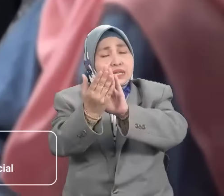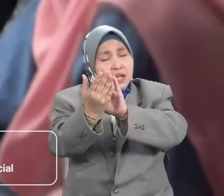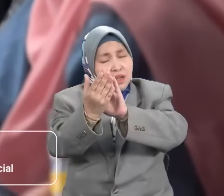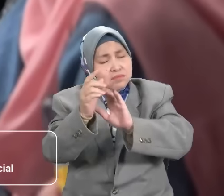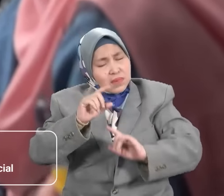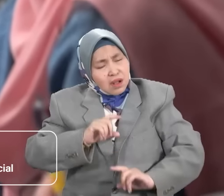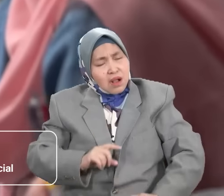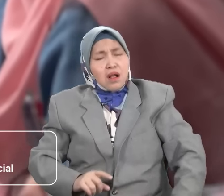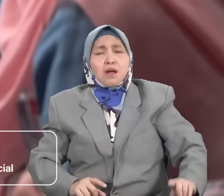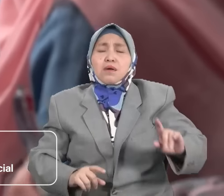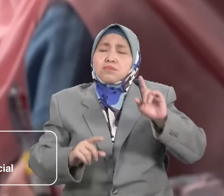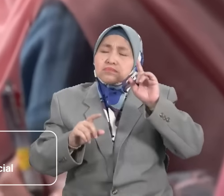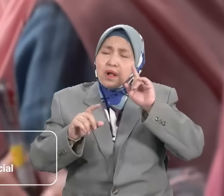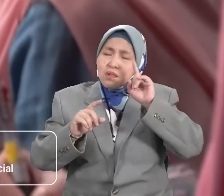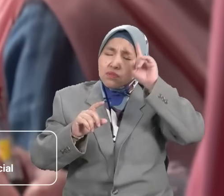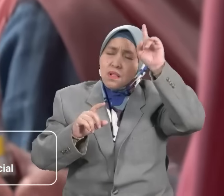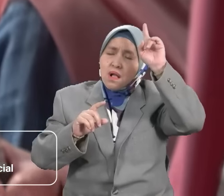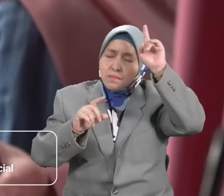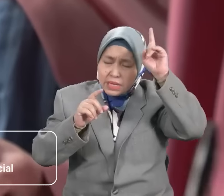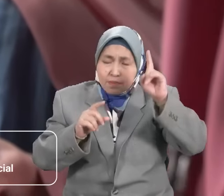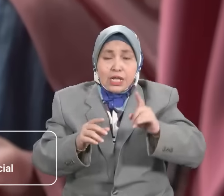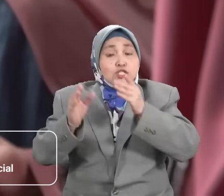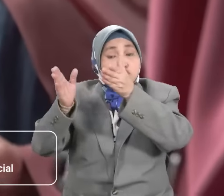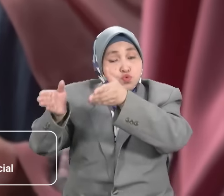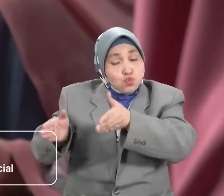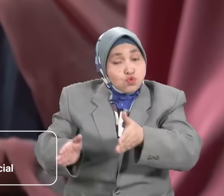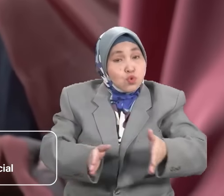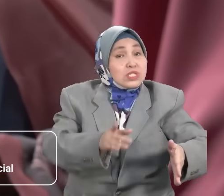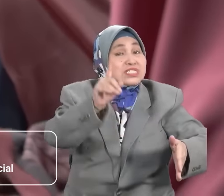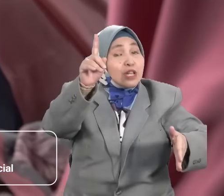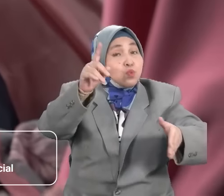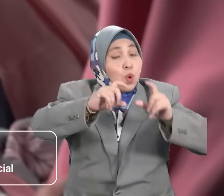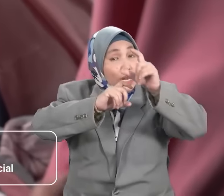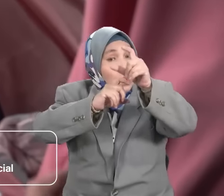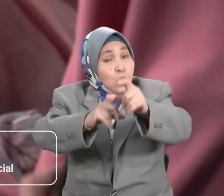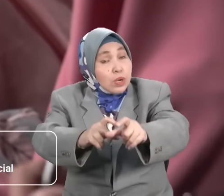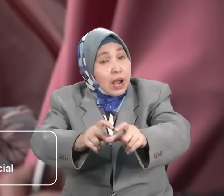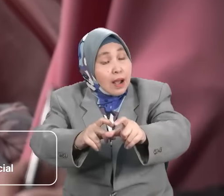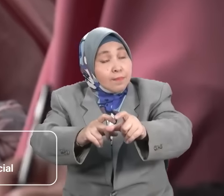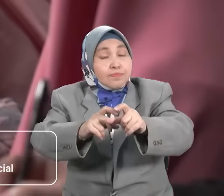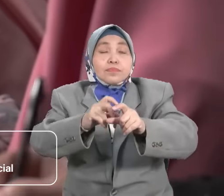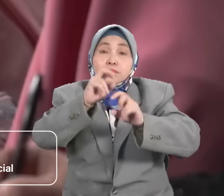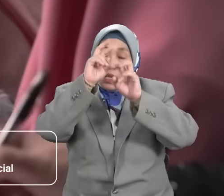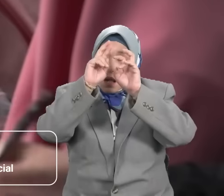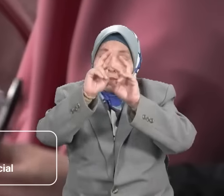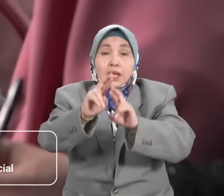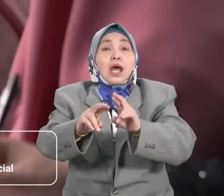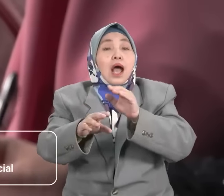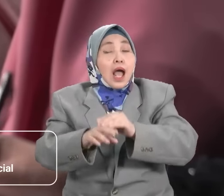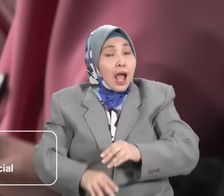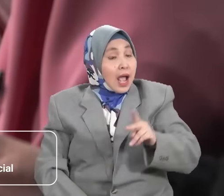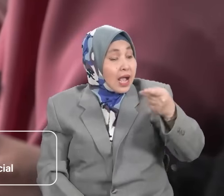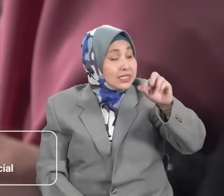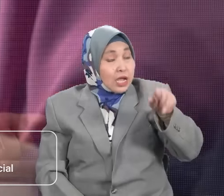wa inna ilaihi rojiun jadi Allah menyusun satu Anugerah penghargaan kepada kepada hajar dan